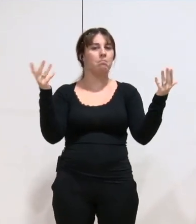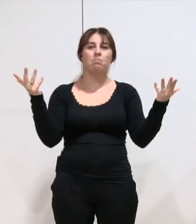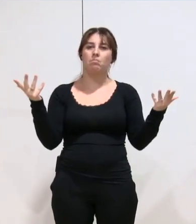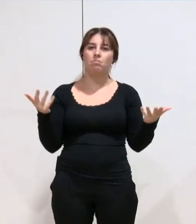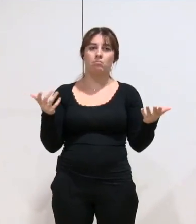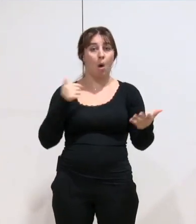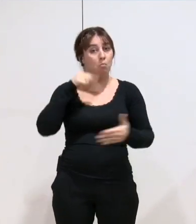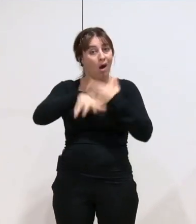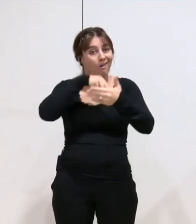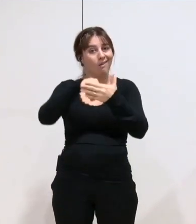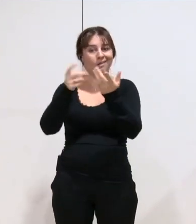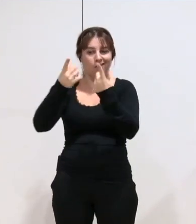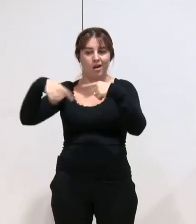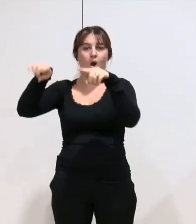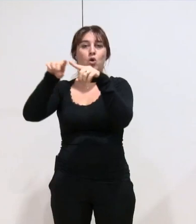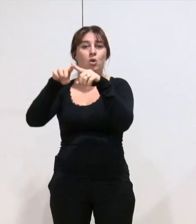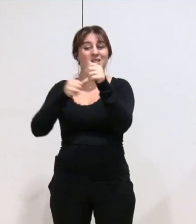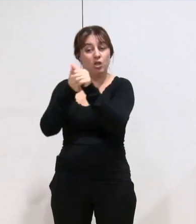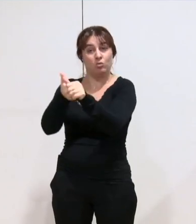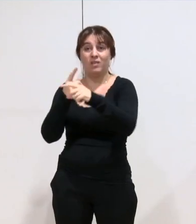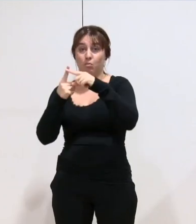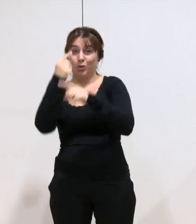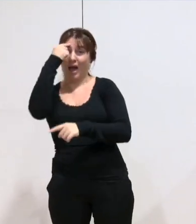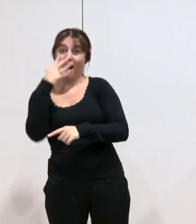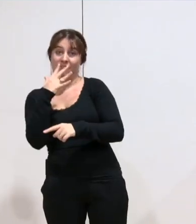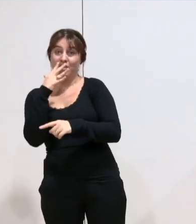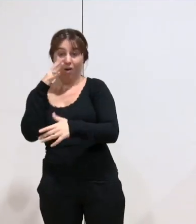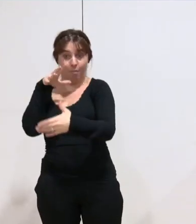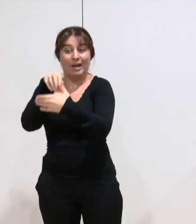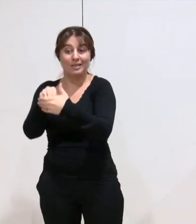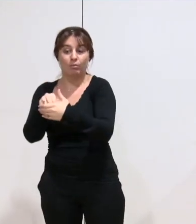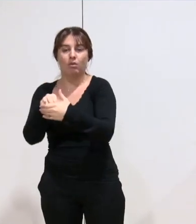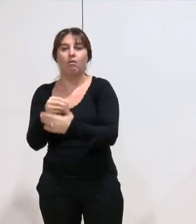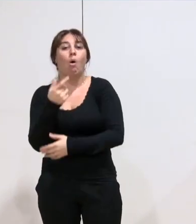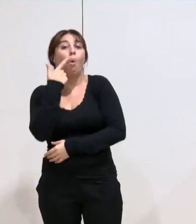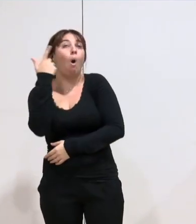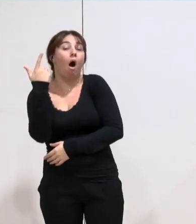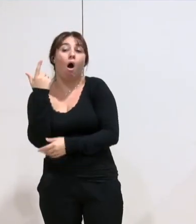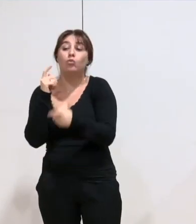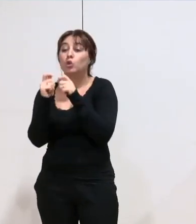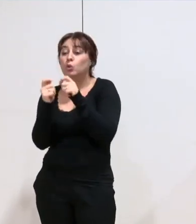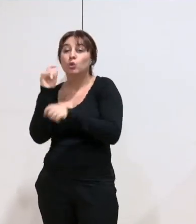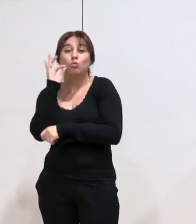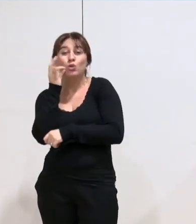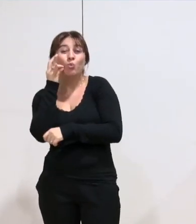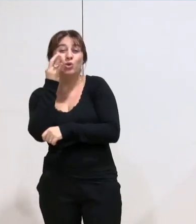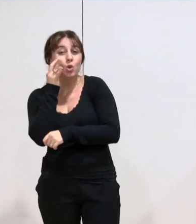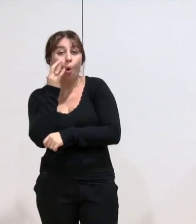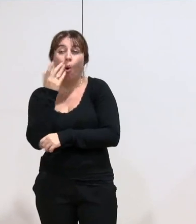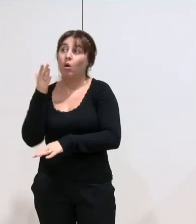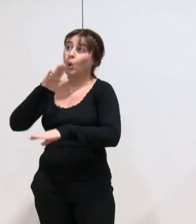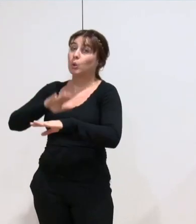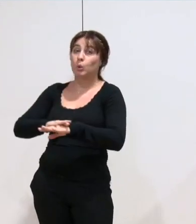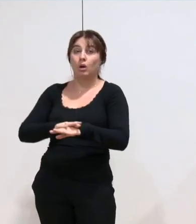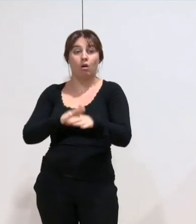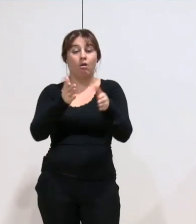Moi, je fais partie du comité de suivi et d'avis, donc on a l'impression qu'on discute de petites choses, et puis que les décisions,